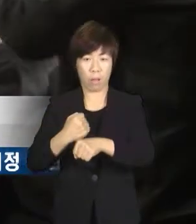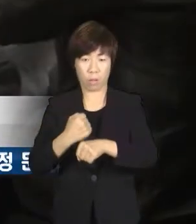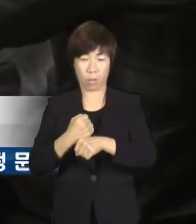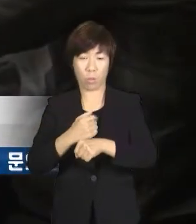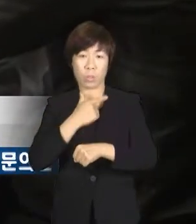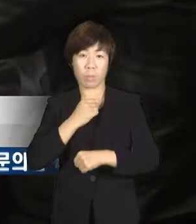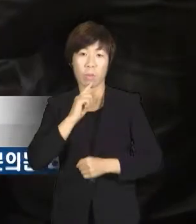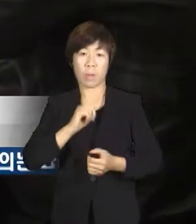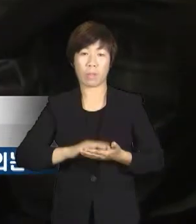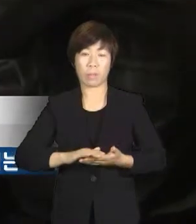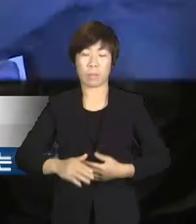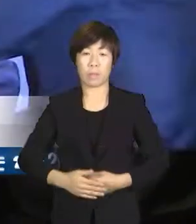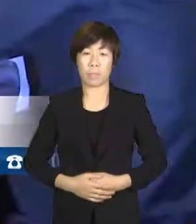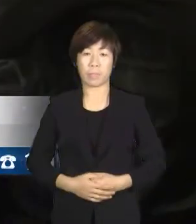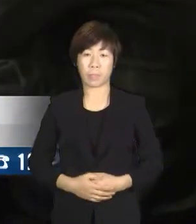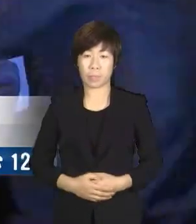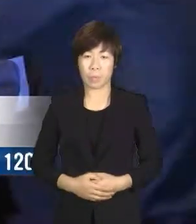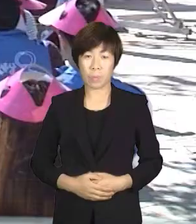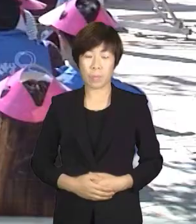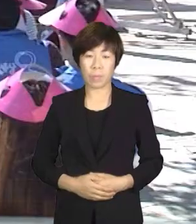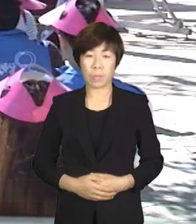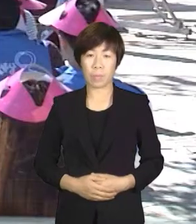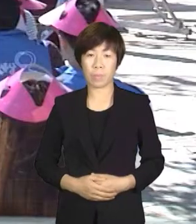역사를 만들고 싶다고 소감을 전했습니다.